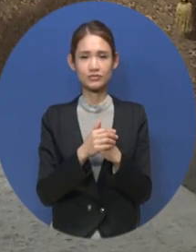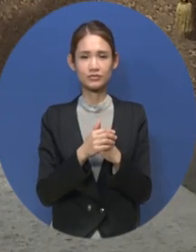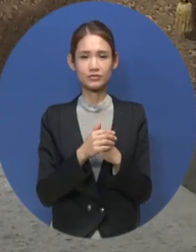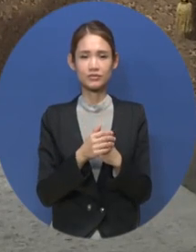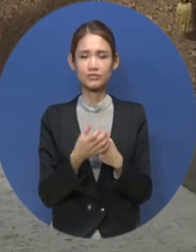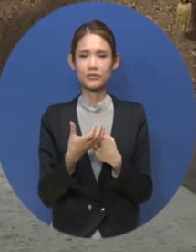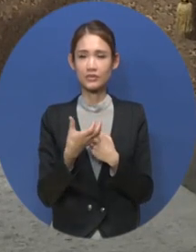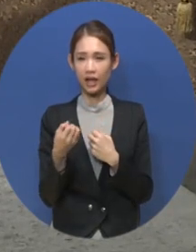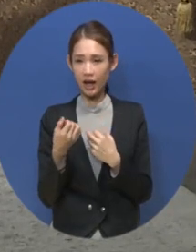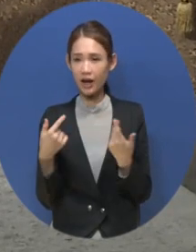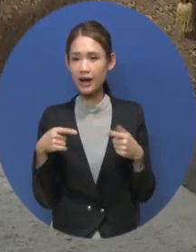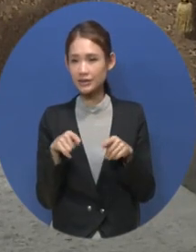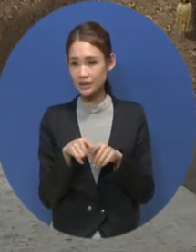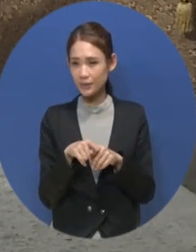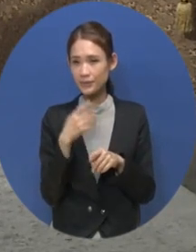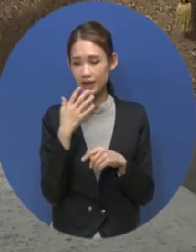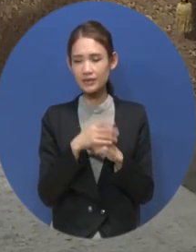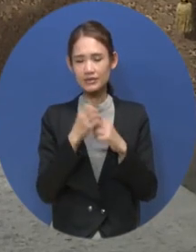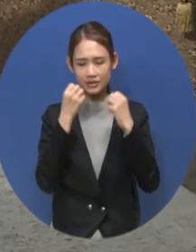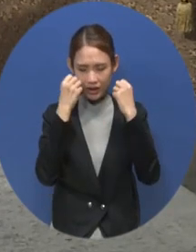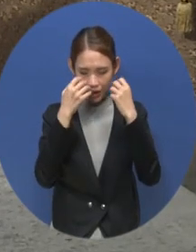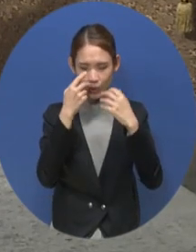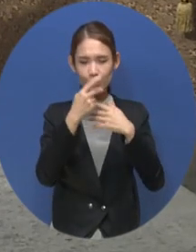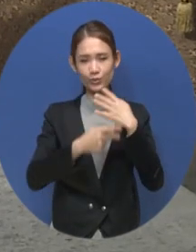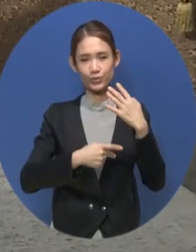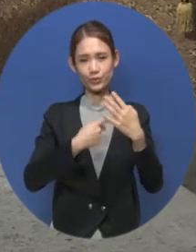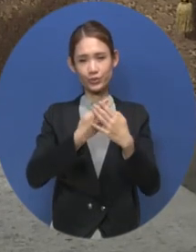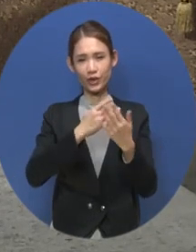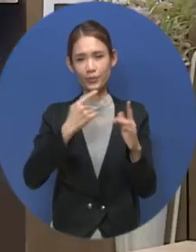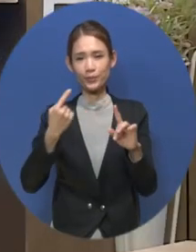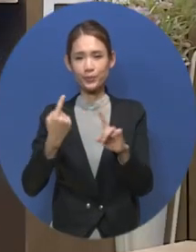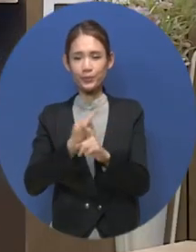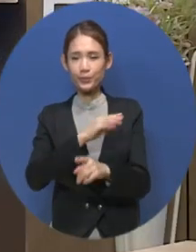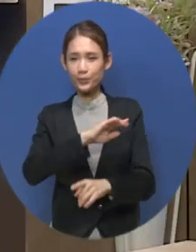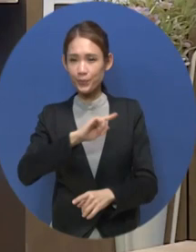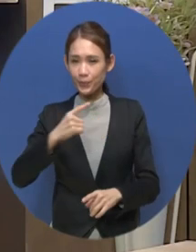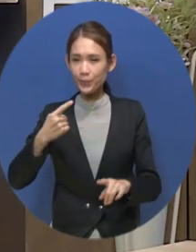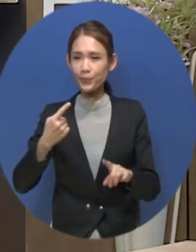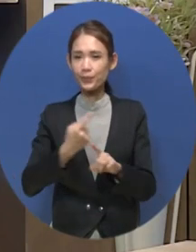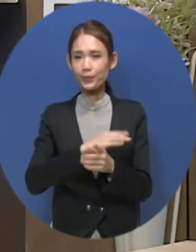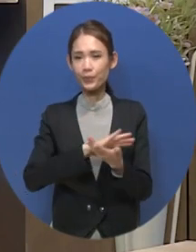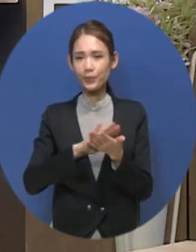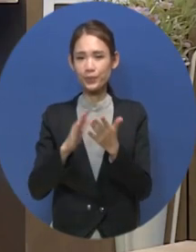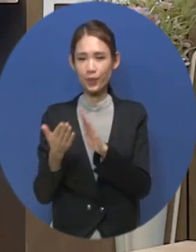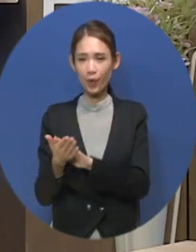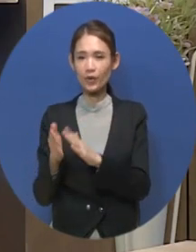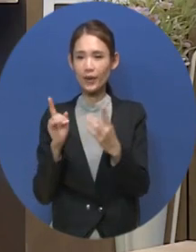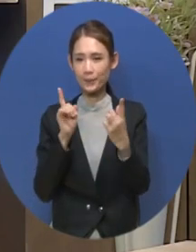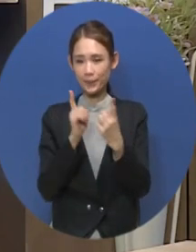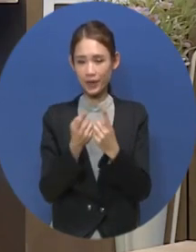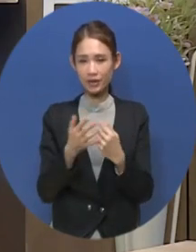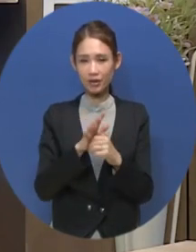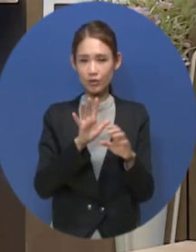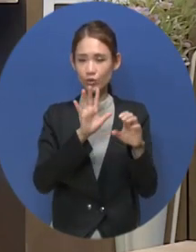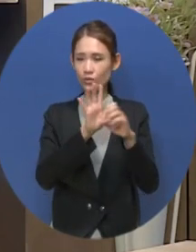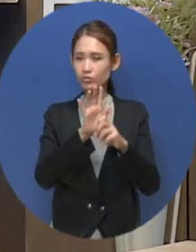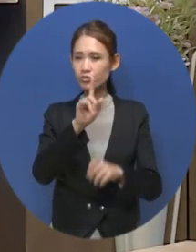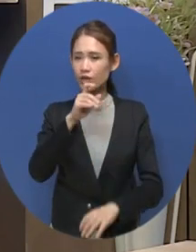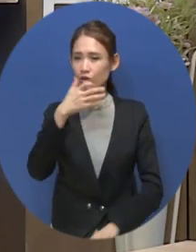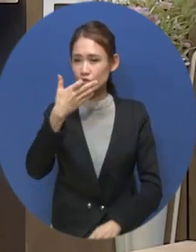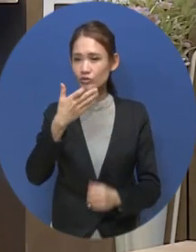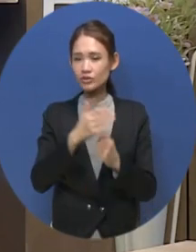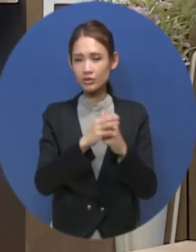또 가치가 가능해진 이런 새로운 패러다임의 변화를 맞았는데 말씀하신 것처럼 이제 코로나19로 인해서 네.